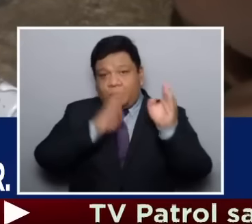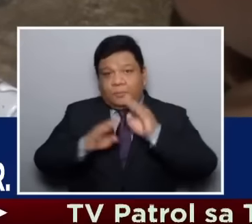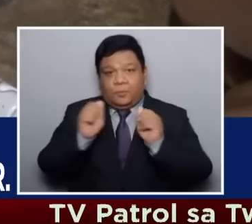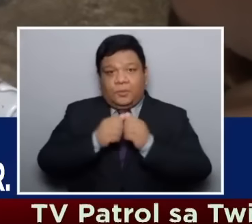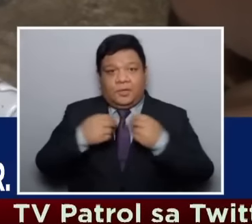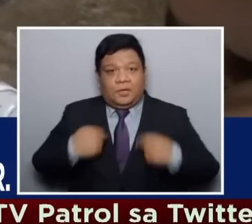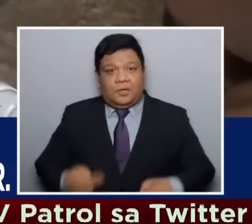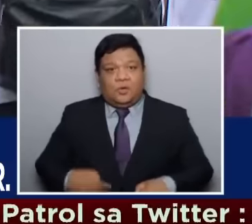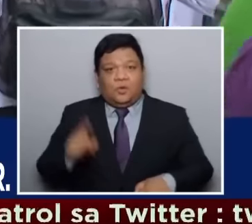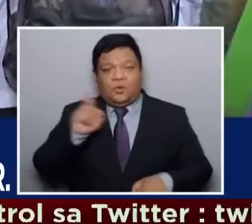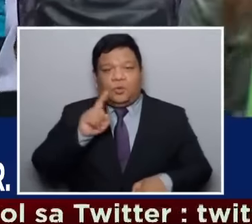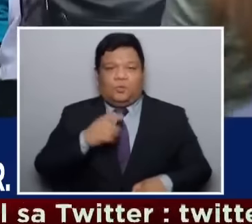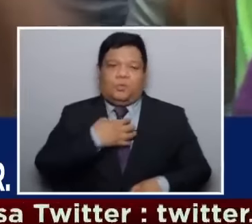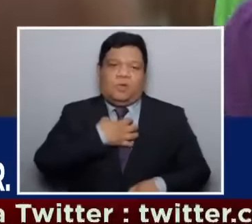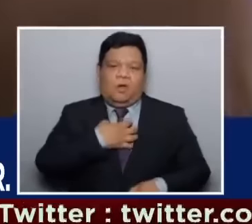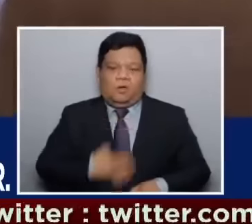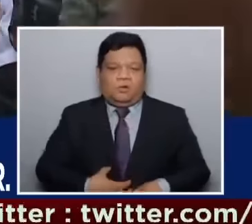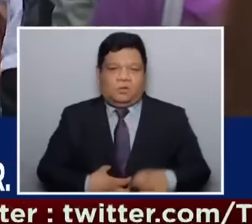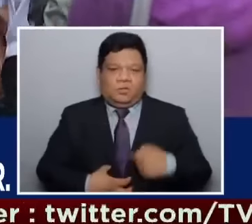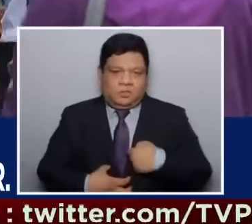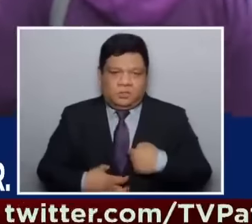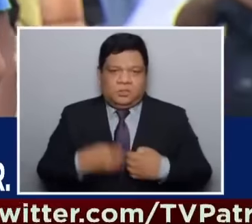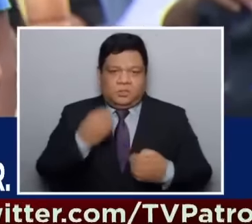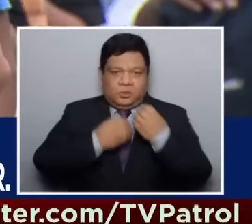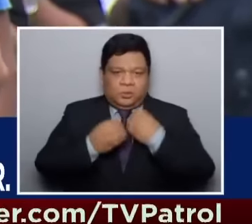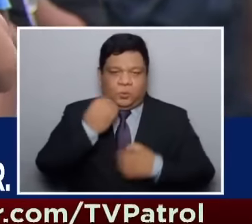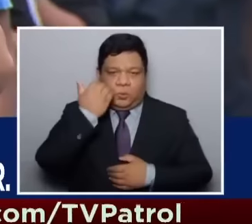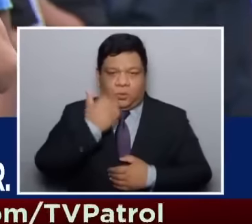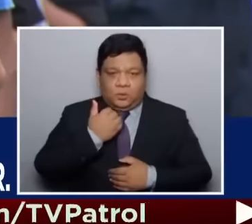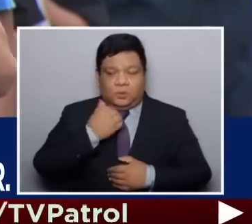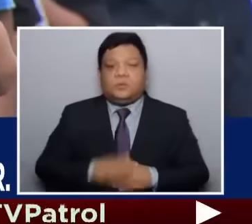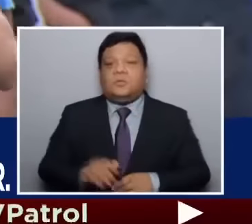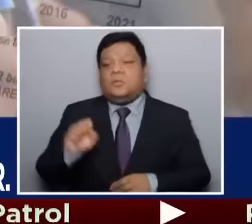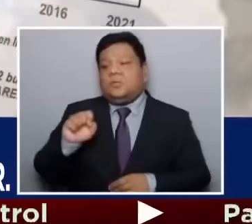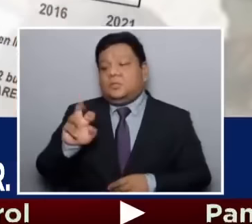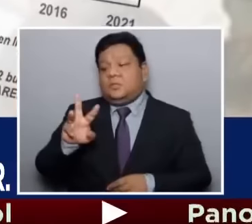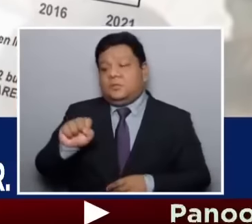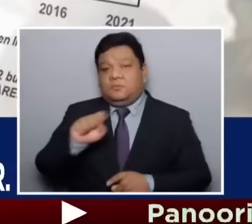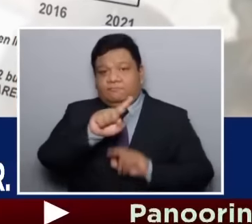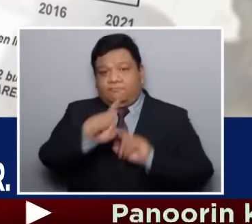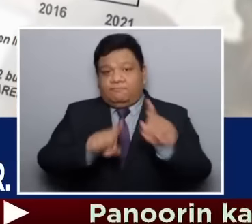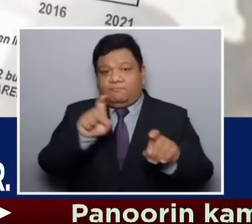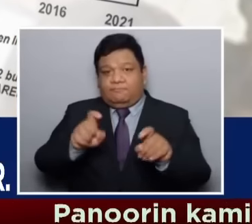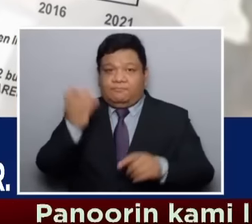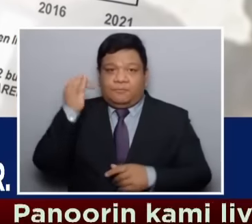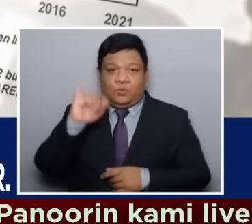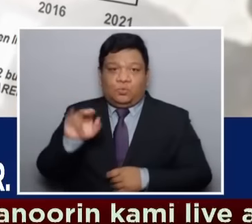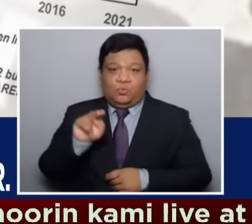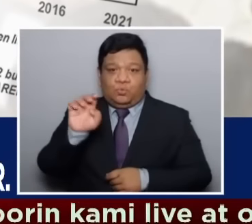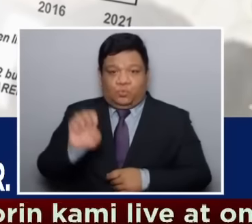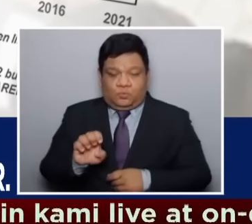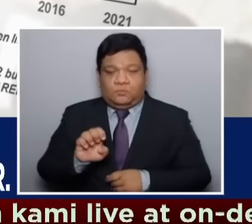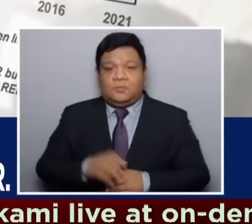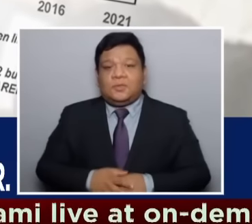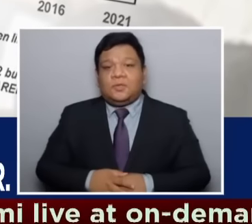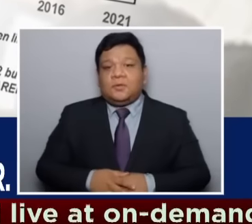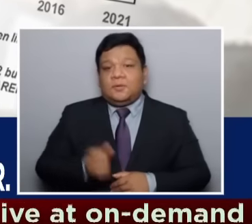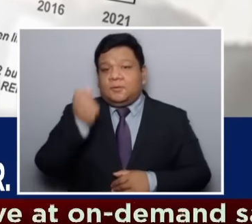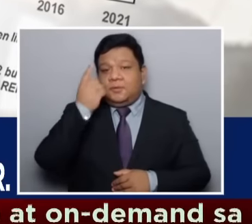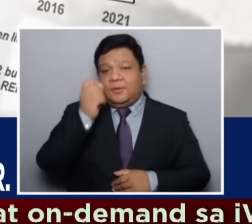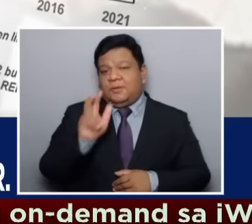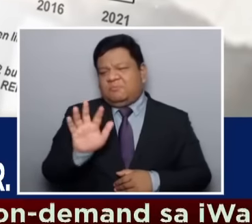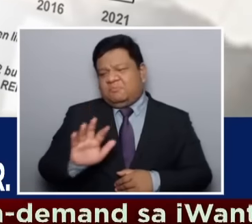malnutrisyon at pagkagutom. Sa survey ng social weather stations na inilabas noong Hunyo, 3 sa 10 Pilipino ang nagsabing mas naging